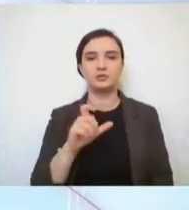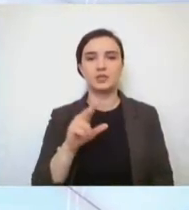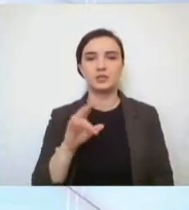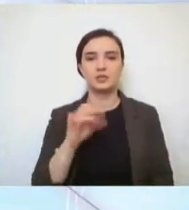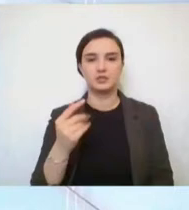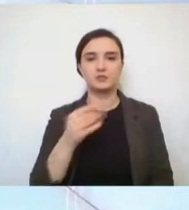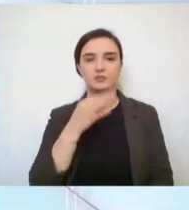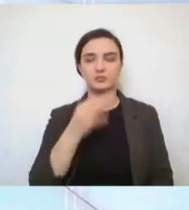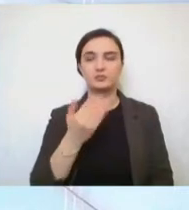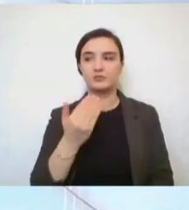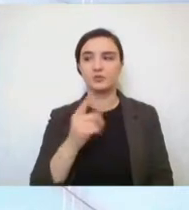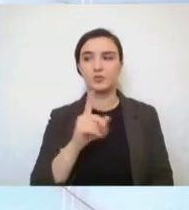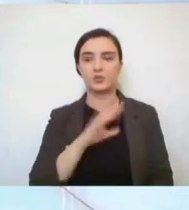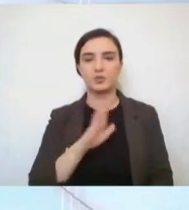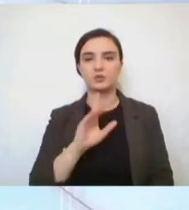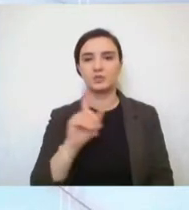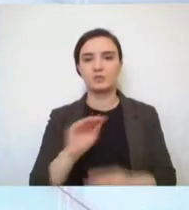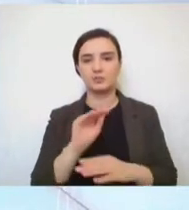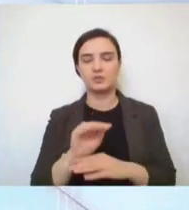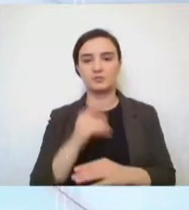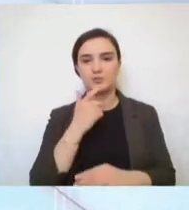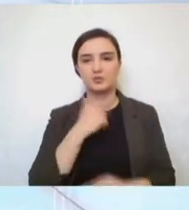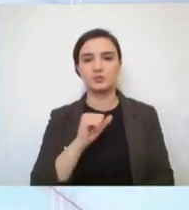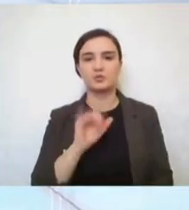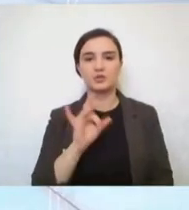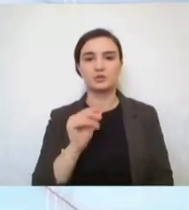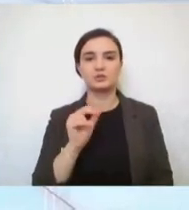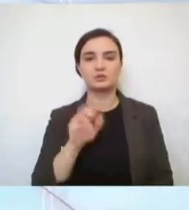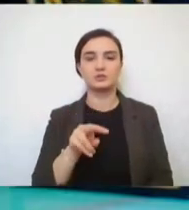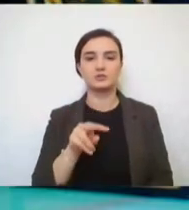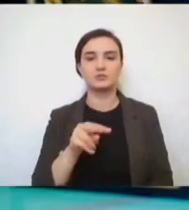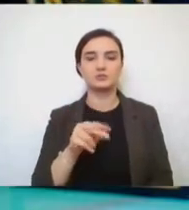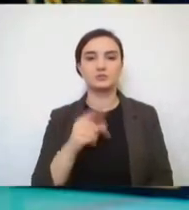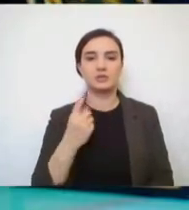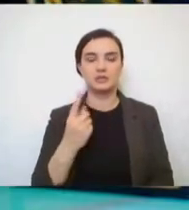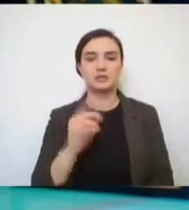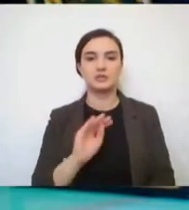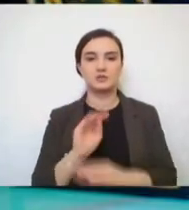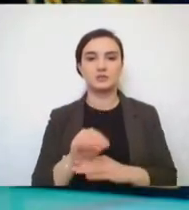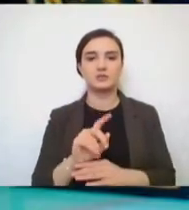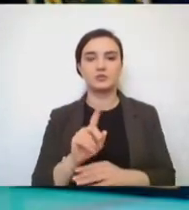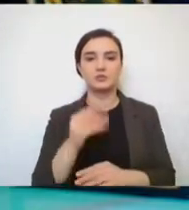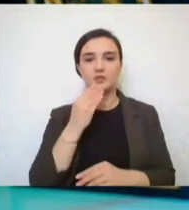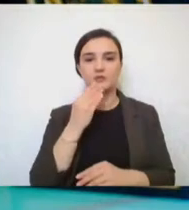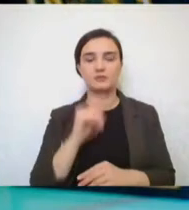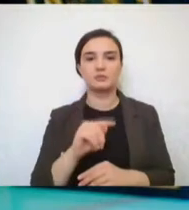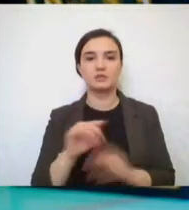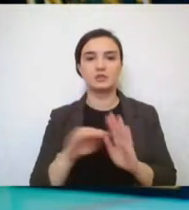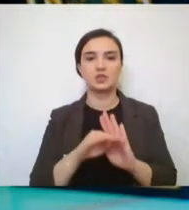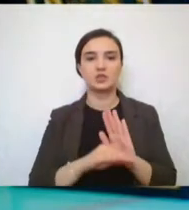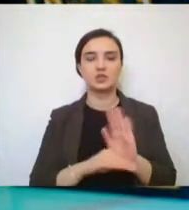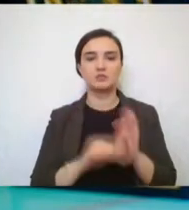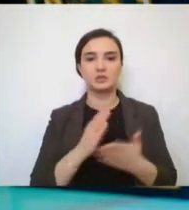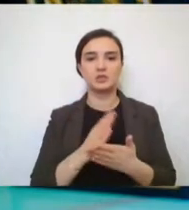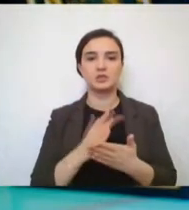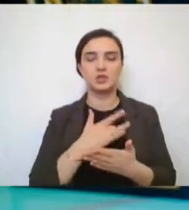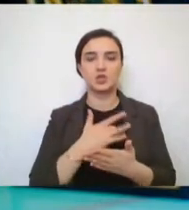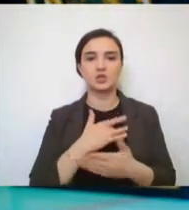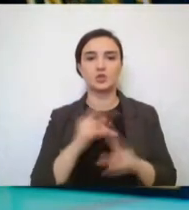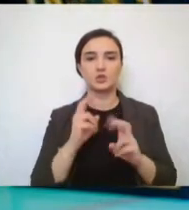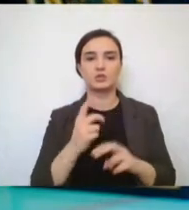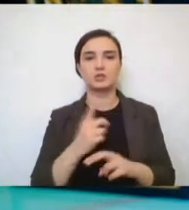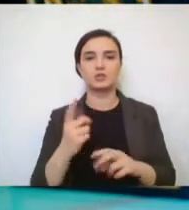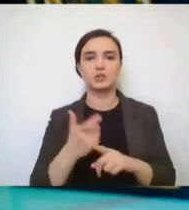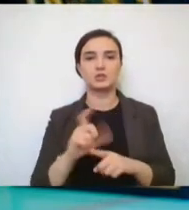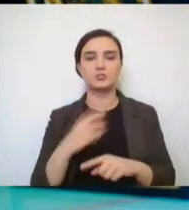არ გქონდათ რამე დამატება ბატონო არჩი? მე ერთადერთი დავამატებთ, რომ კვების რეჟიმი არის კარდიოლოგიის ერთ-ერთი ძალიან მნიშვნელოვანი